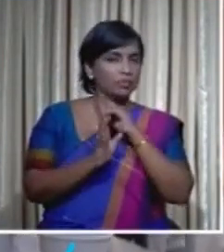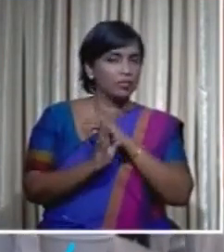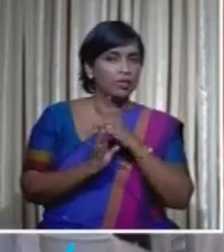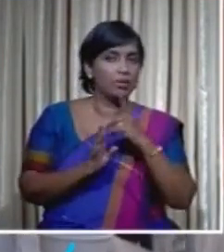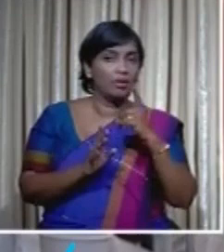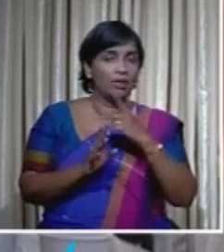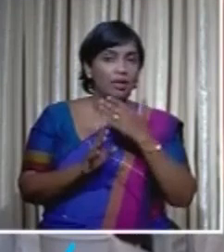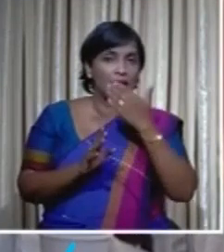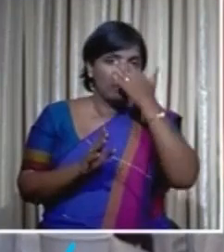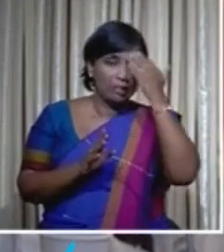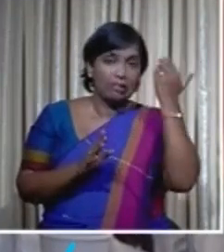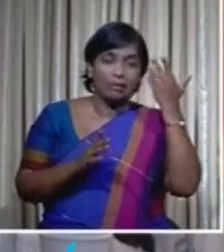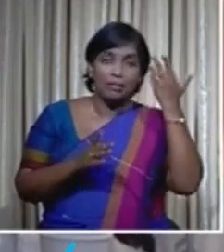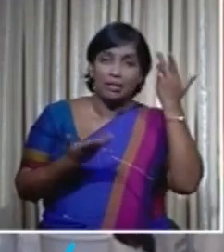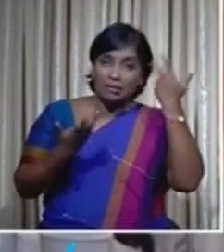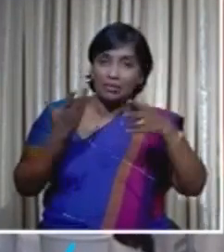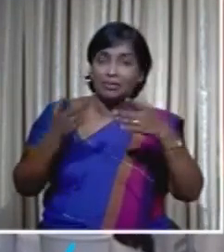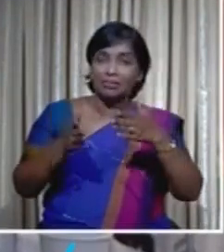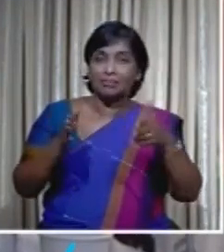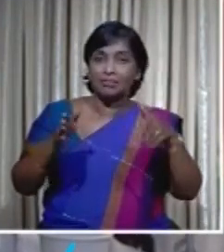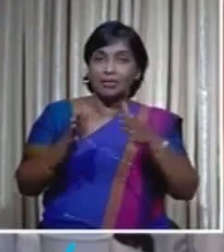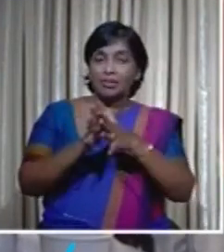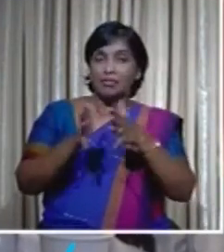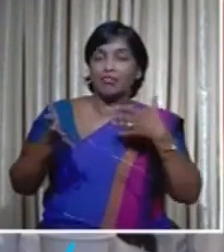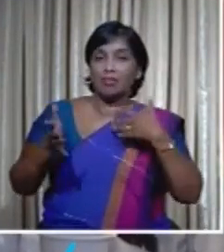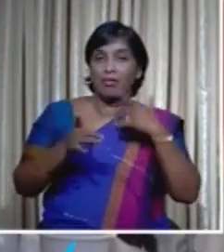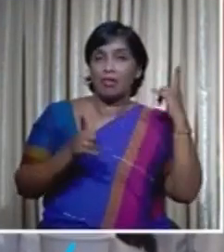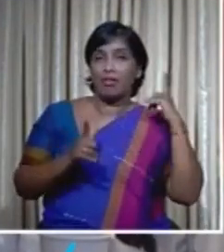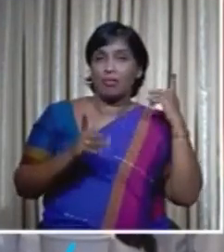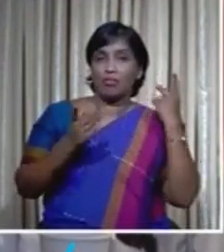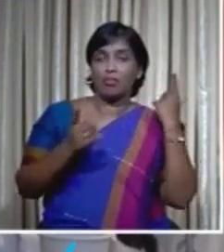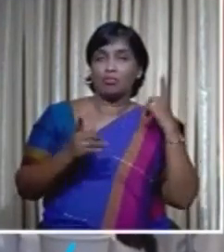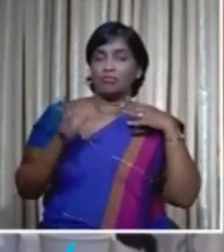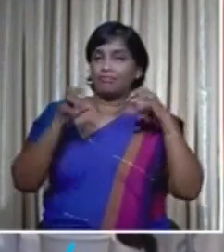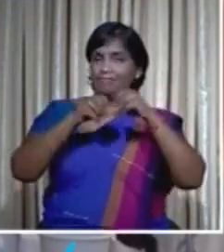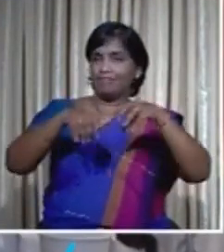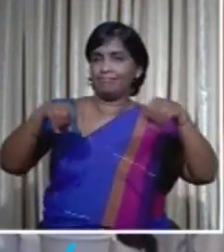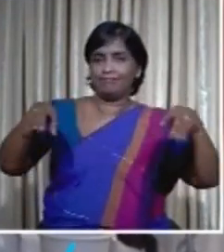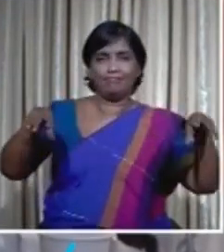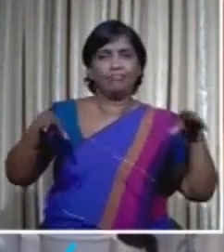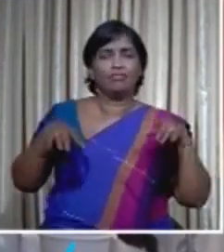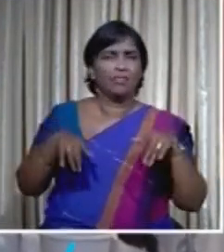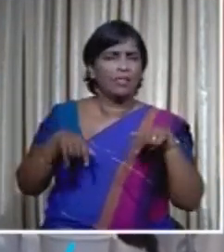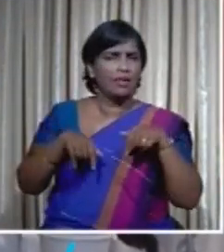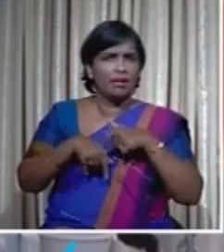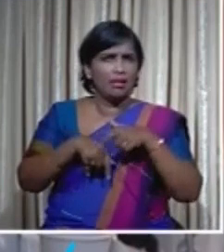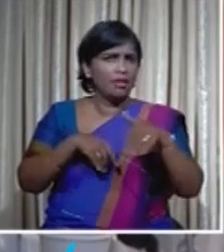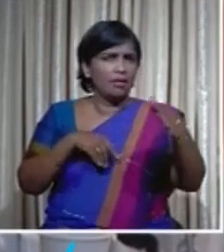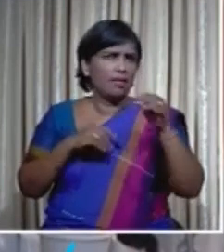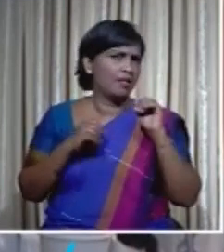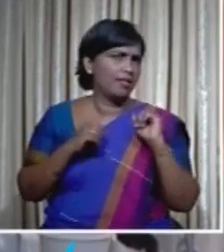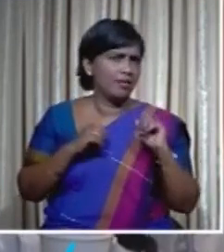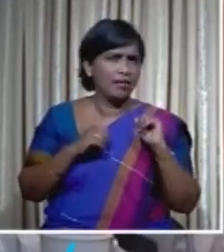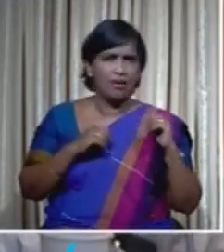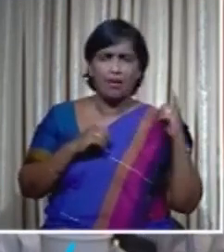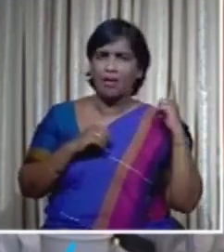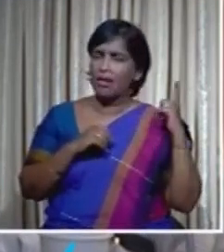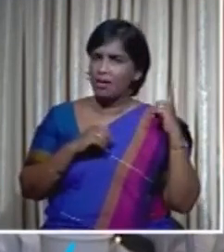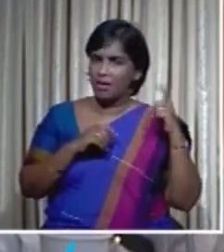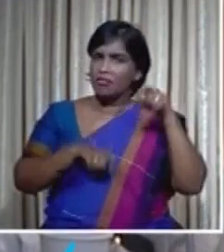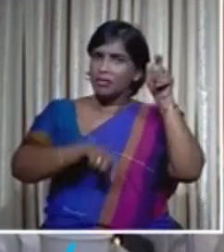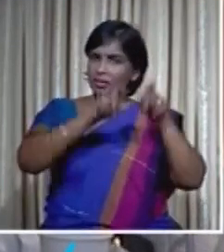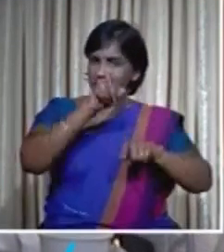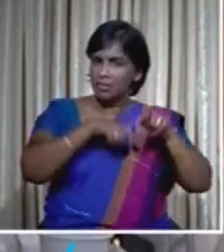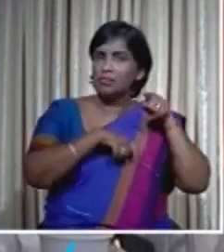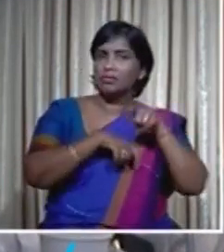பொழுது இவ்வாறு இராணுவத்தை குவித்து, போலீசாரை குவித்து, துயிலுமில்லங்களை நீங்கள் மறைப்பதன் மூலம் தமிழர்களுடைய